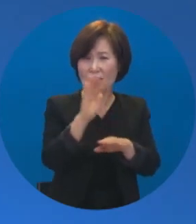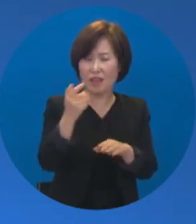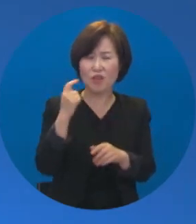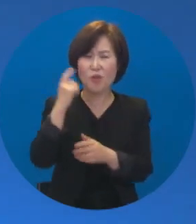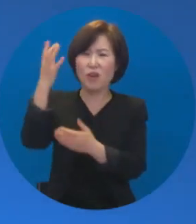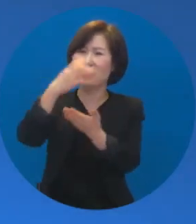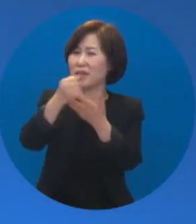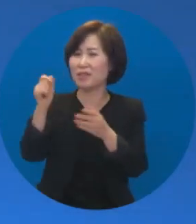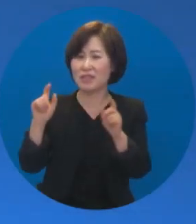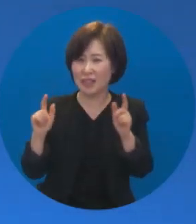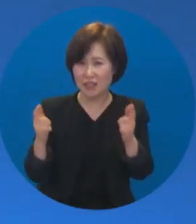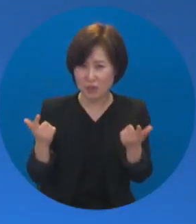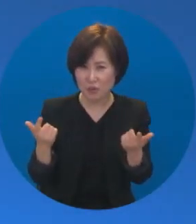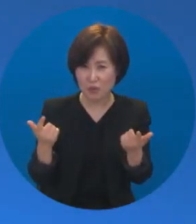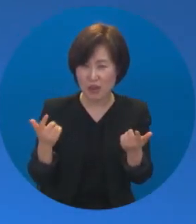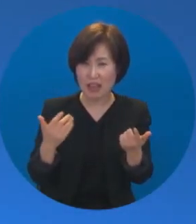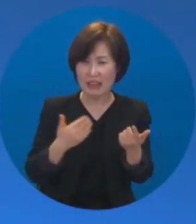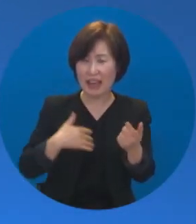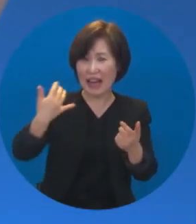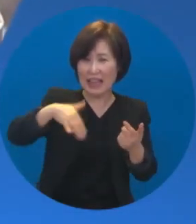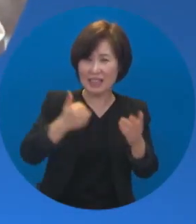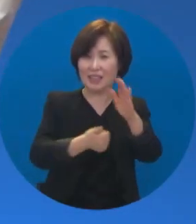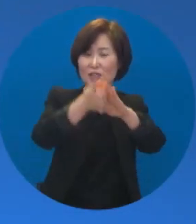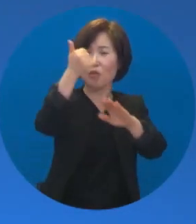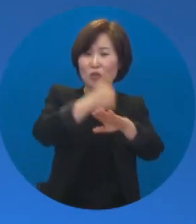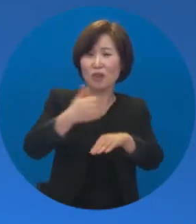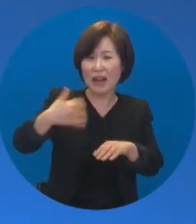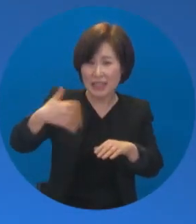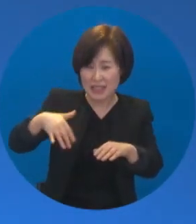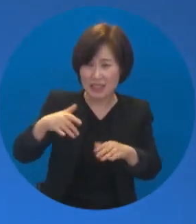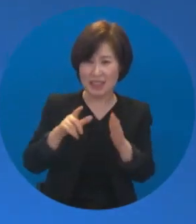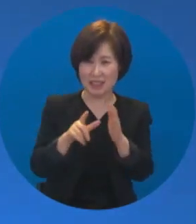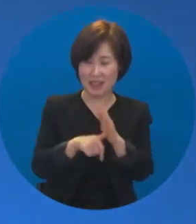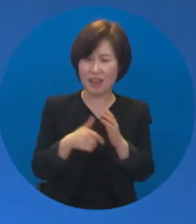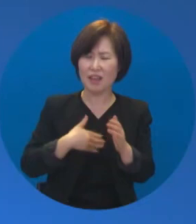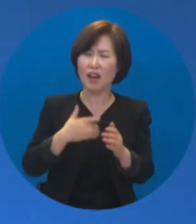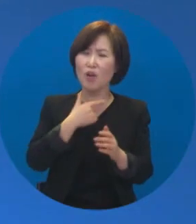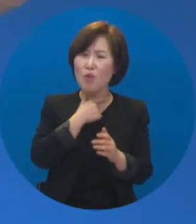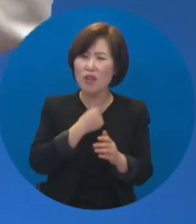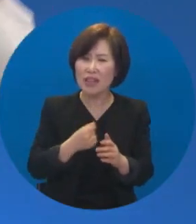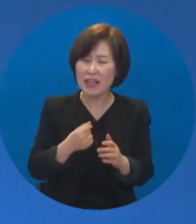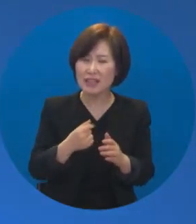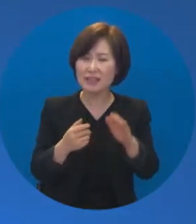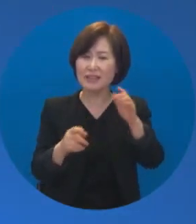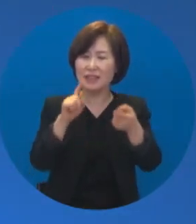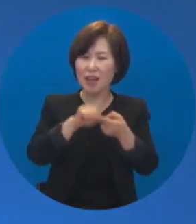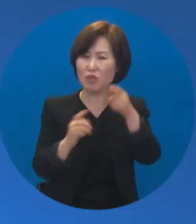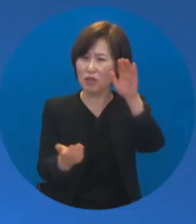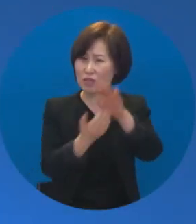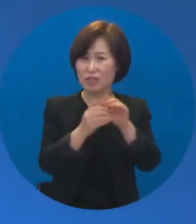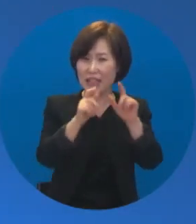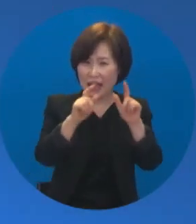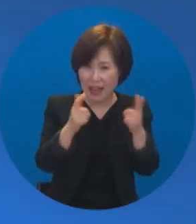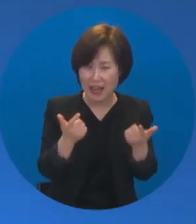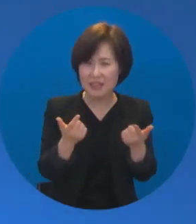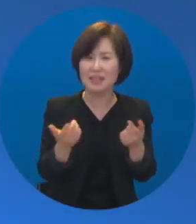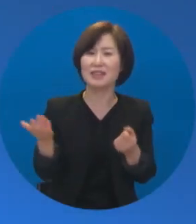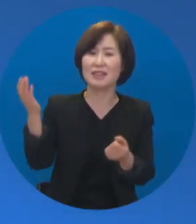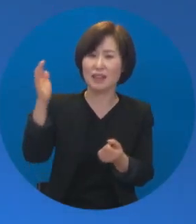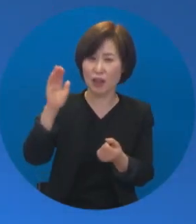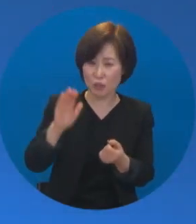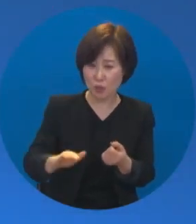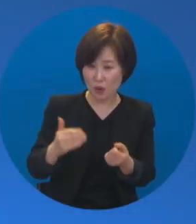우리가 아직 그 위치에 올라가지 않더라도, 또 우리가 원하고 사모하는 자리가 내게 허락되지 않더라도 내